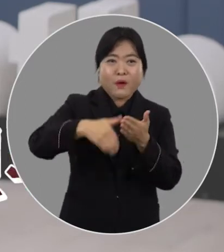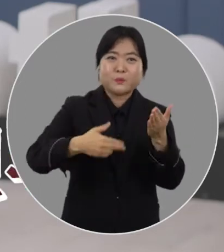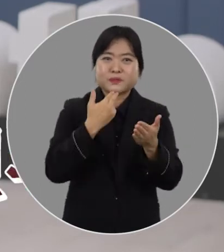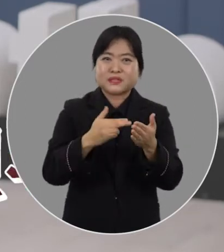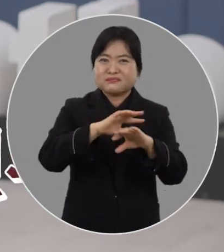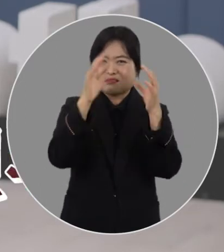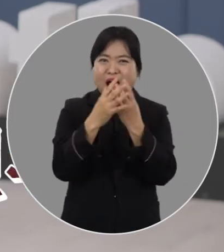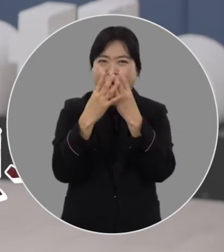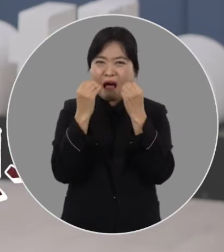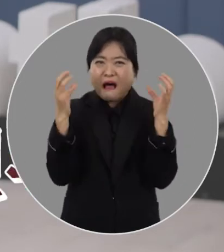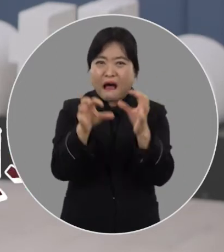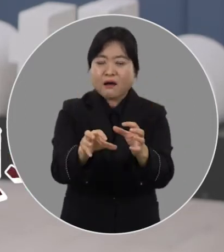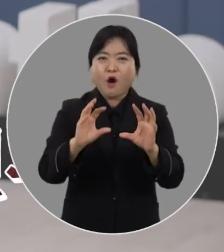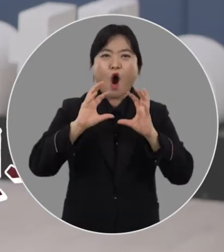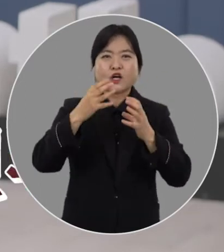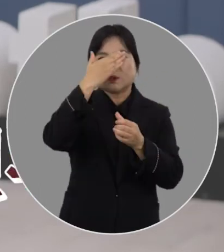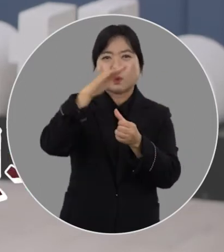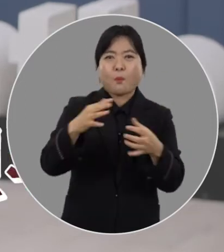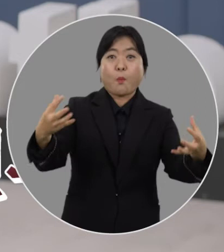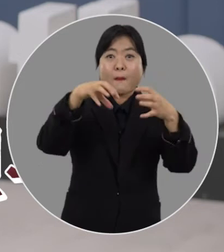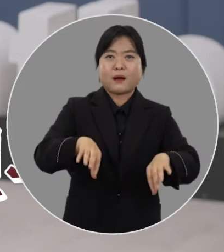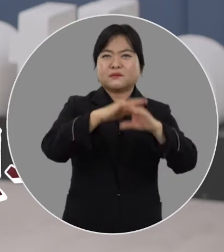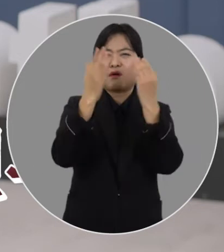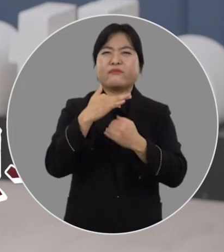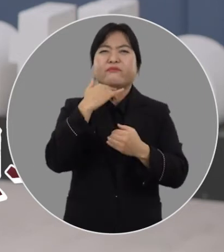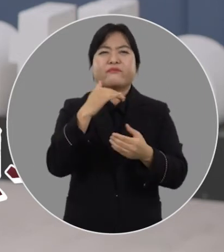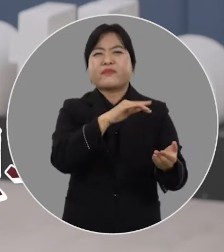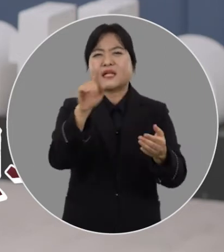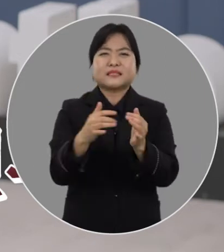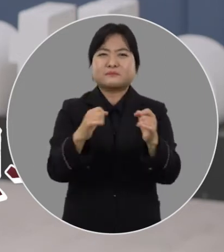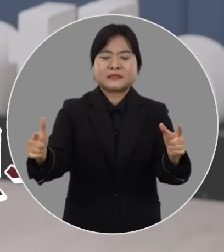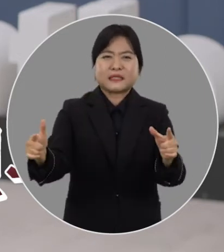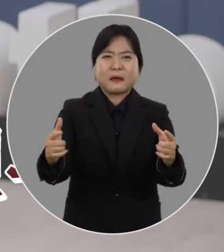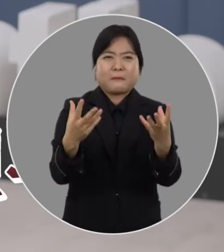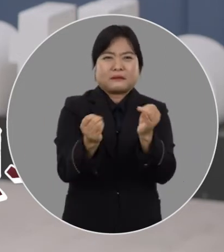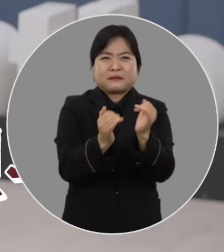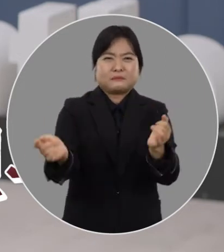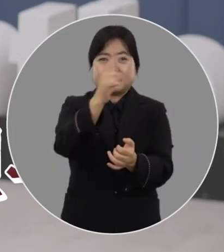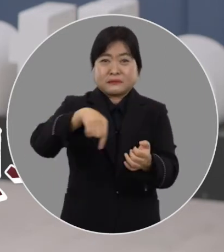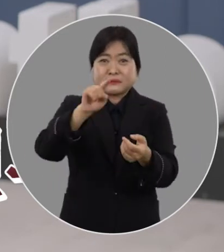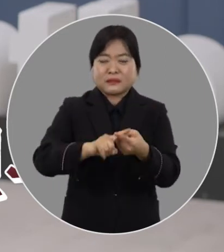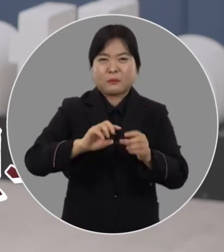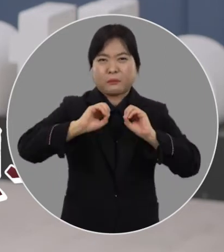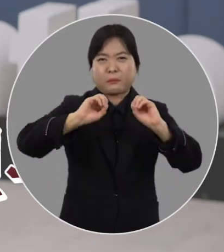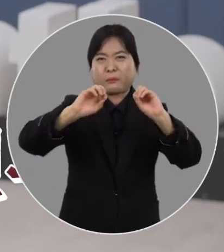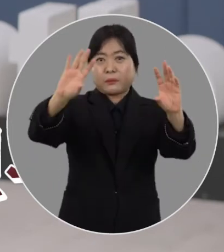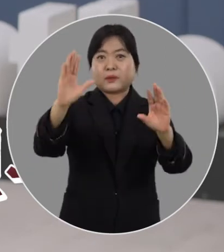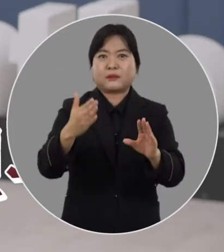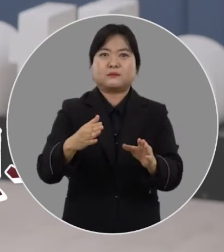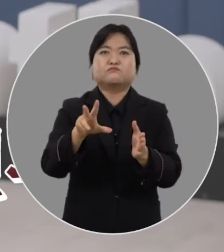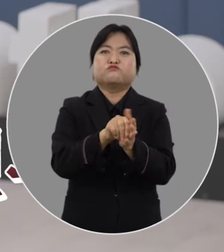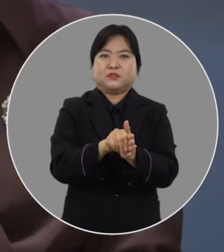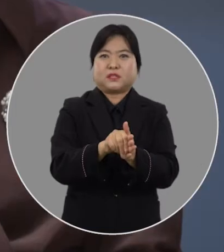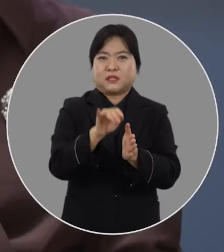무차별적으로 어린이와 청소년까지 포함하는 전 연령층의 불특정 다수를 대상으로 전파된다는 부작용을 낳기도